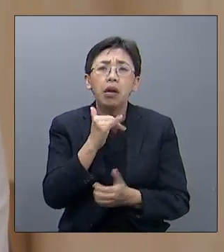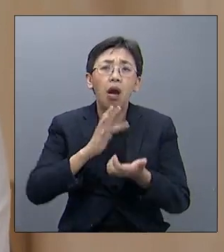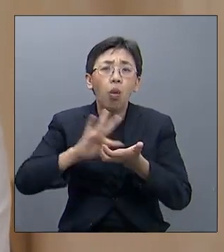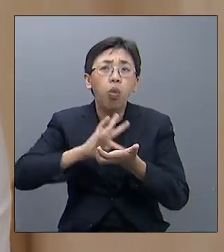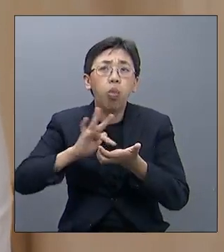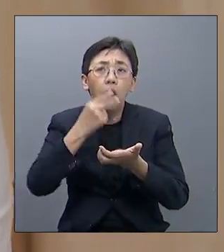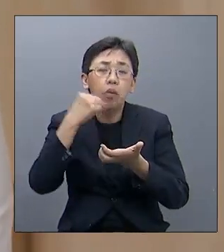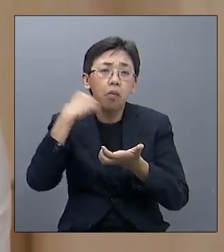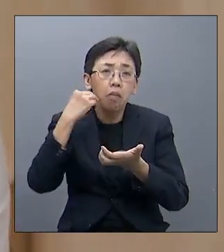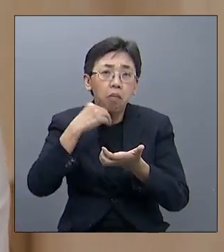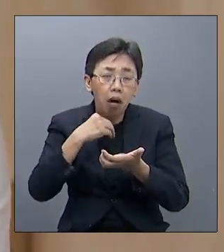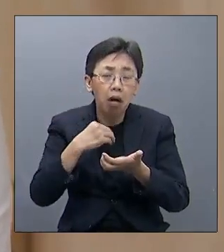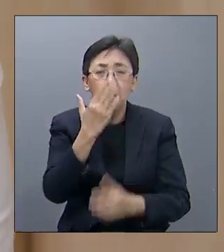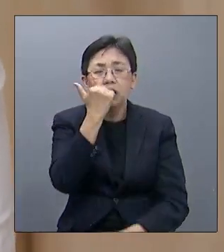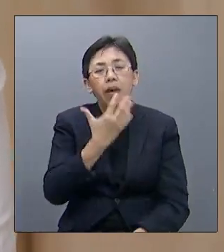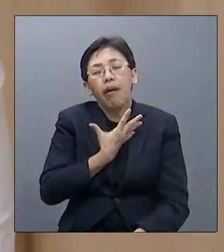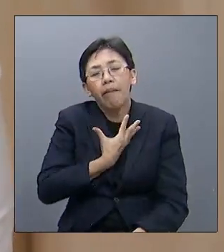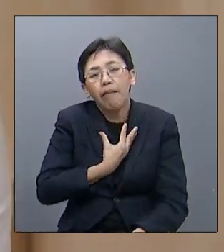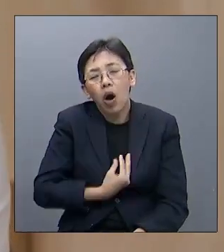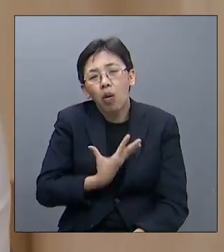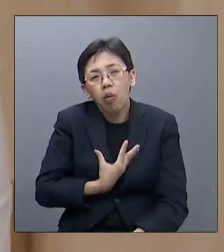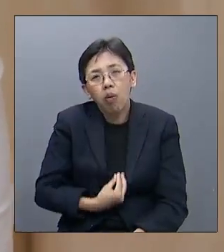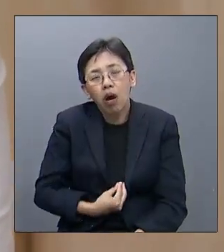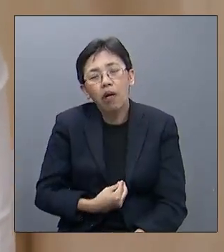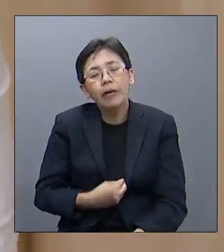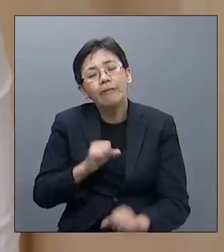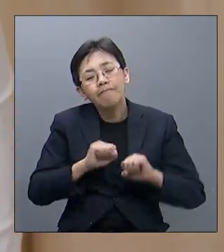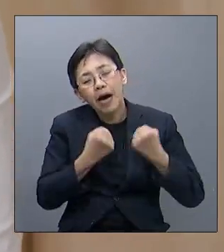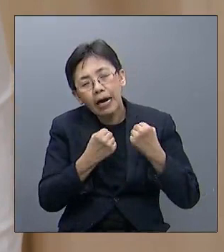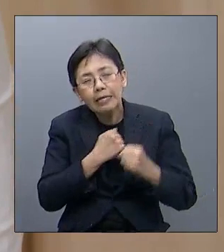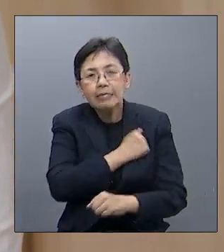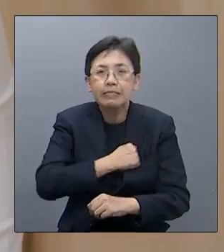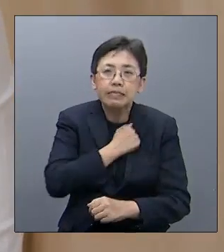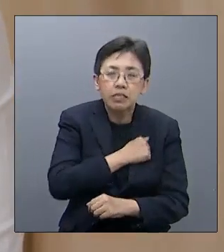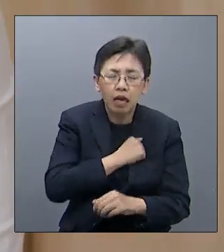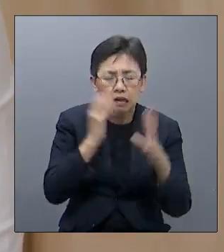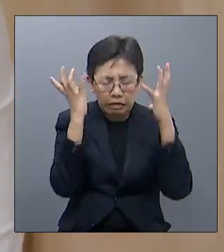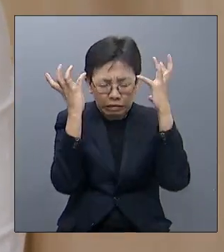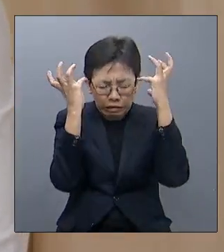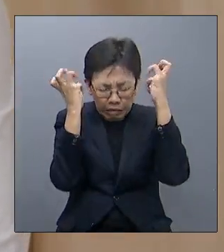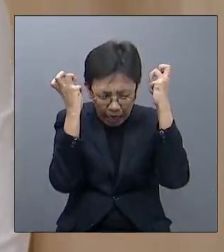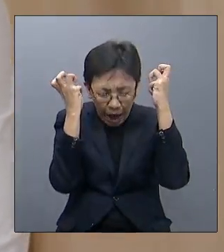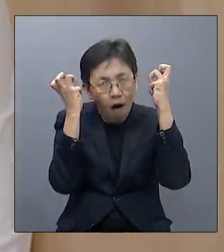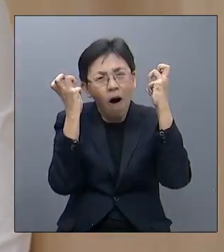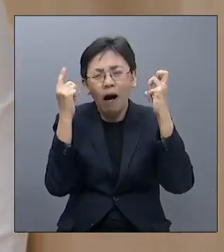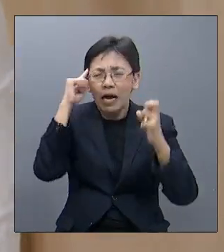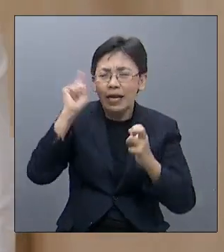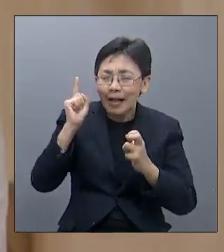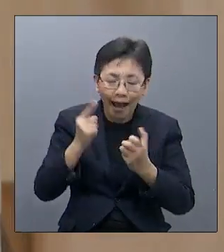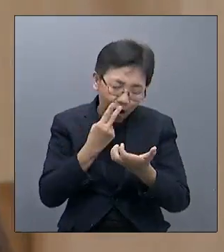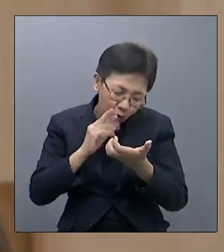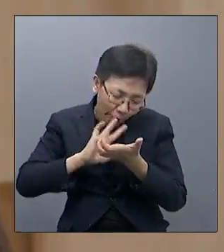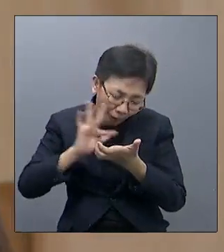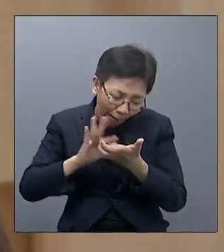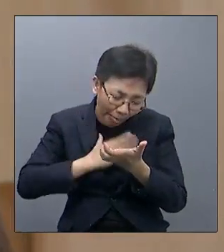TikTok เยอะเนี่ยเป็นเพราะว่าช่วงนั้นเขาเหงาเขาเศร้าเขาผิดหวังเขาเครียดเขาก็เลยพยายามที่จะมาหาทางออกด้วยการดูแล้วก็ไ